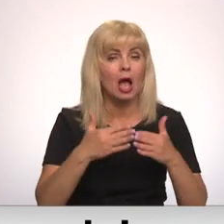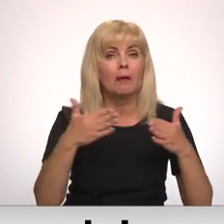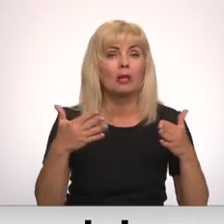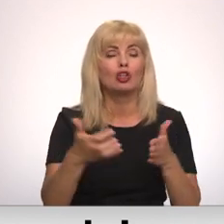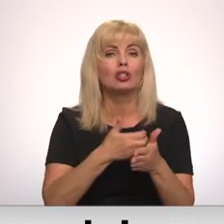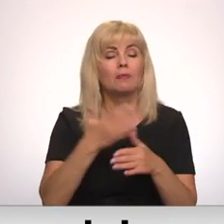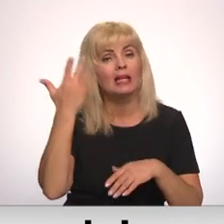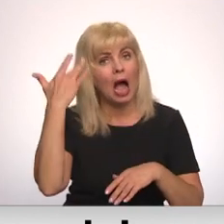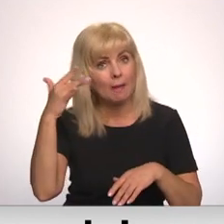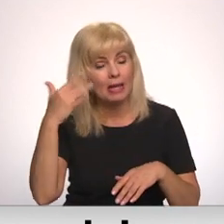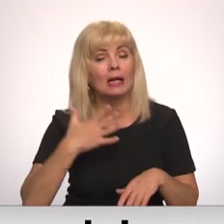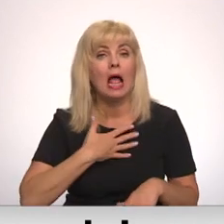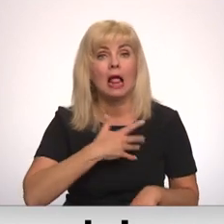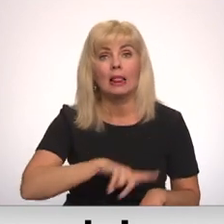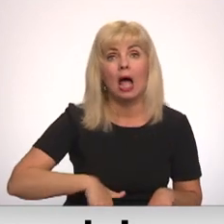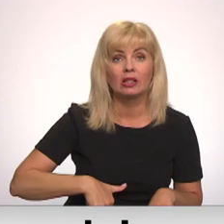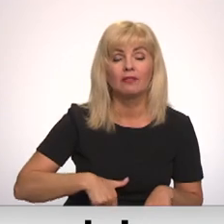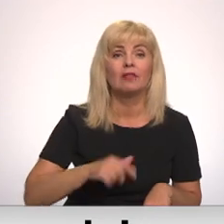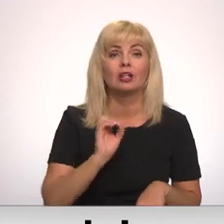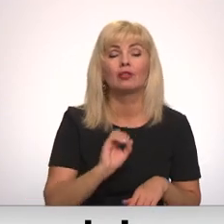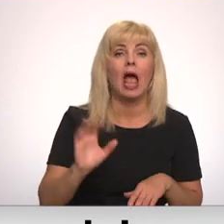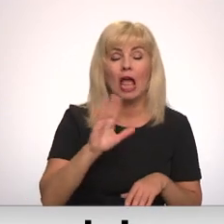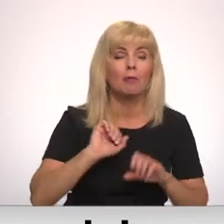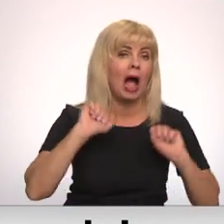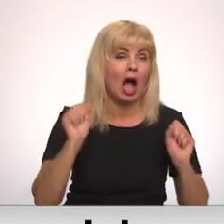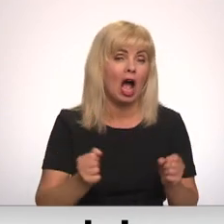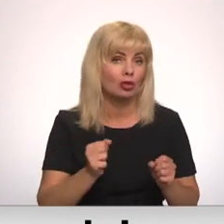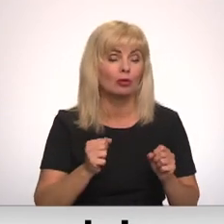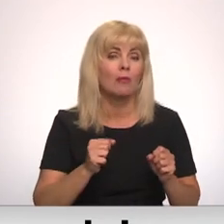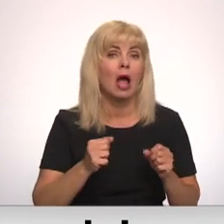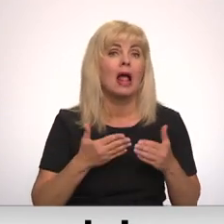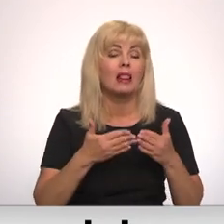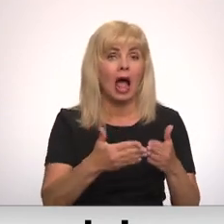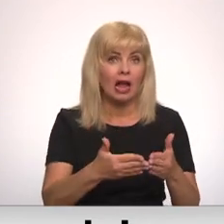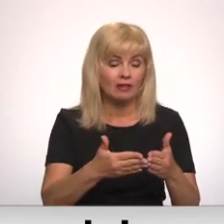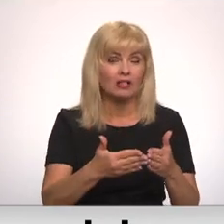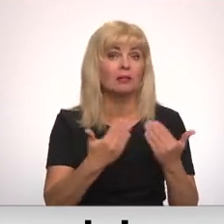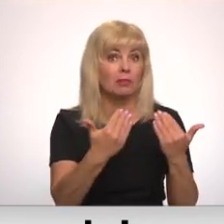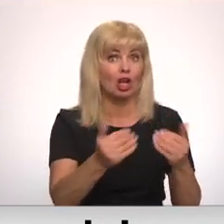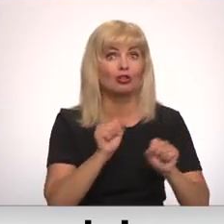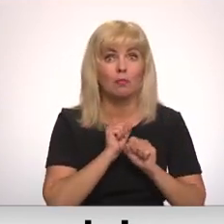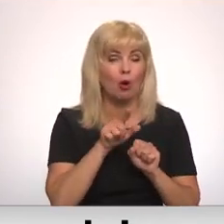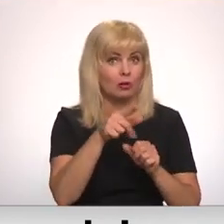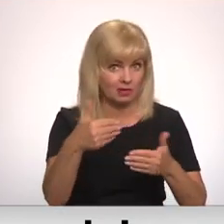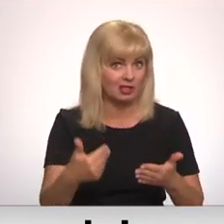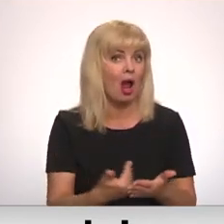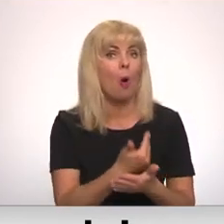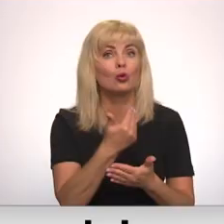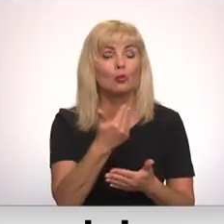Amerikas Savienotās valstīs, bet Latvijas un Eiropas ātrumlaivu sportā tas esot jaunums.